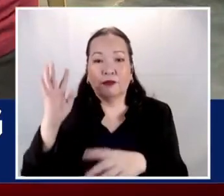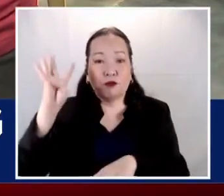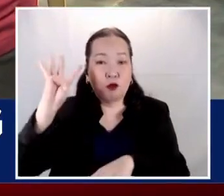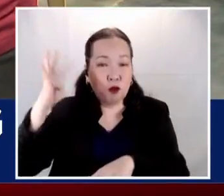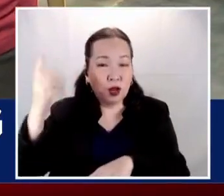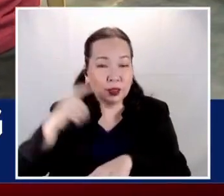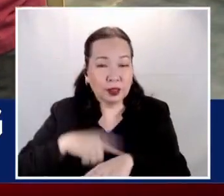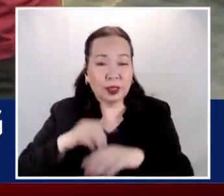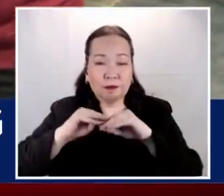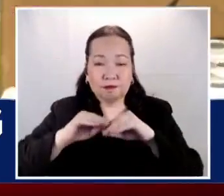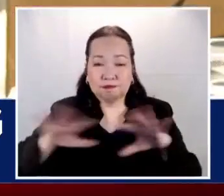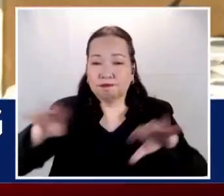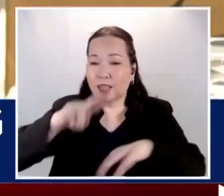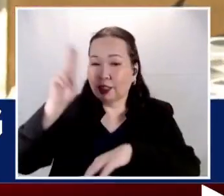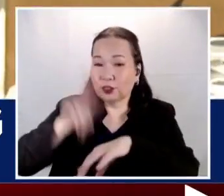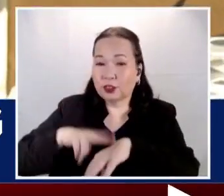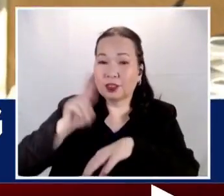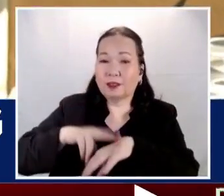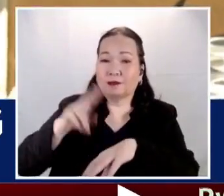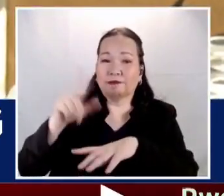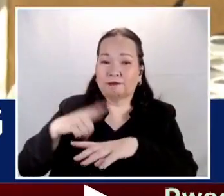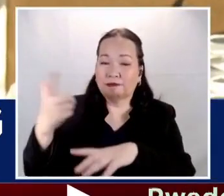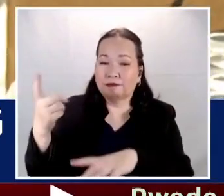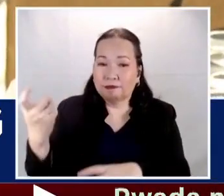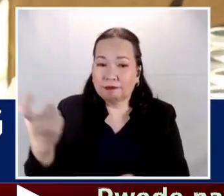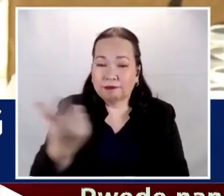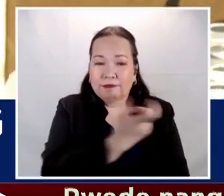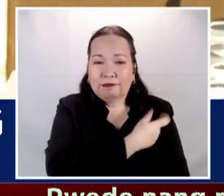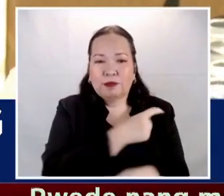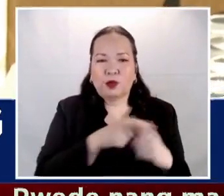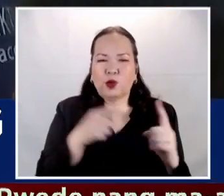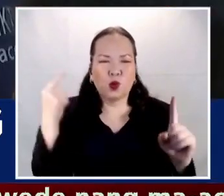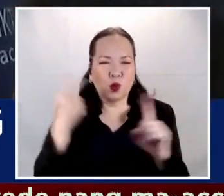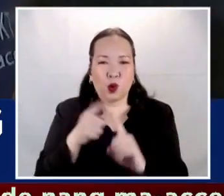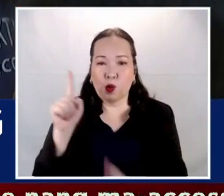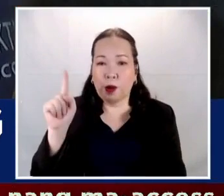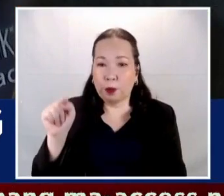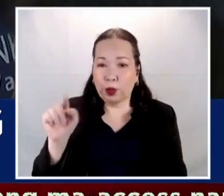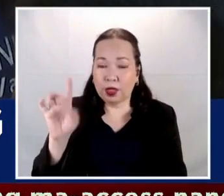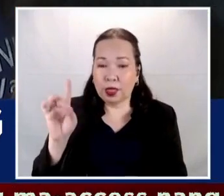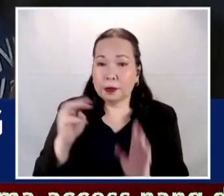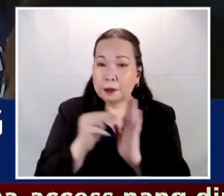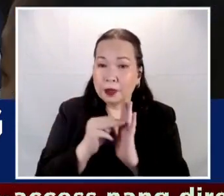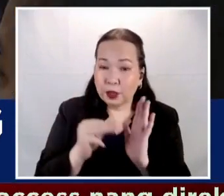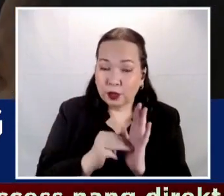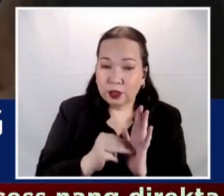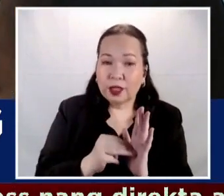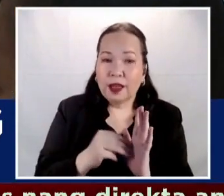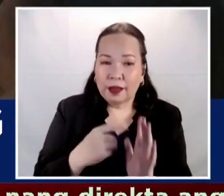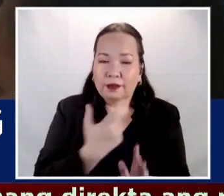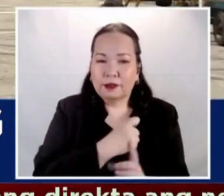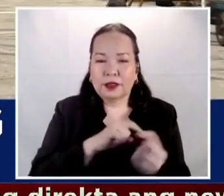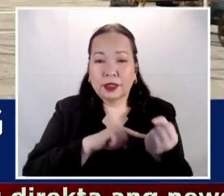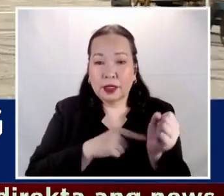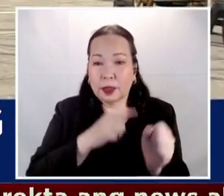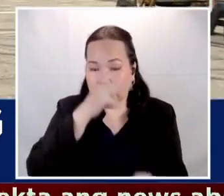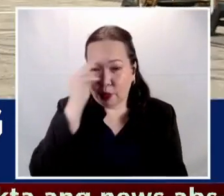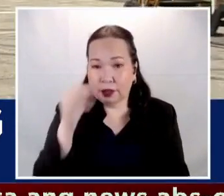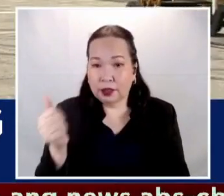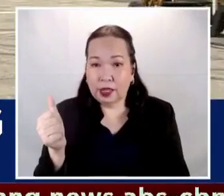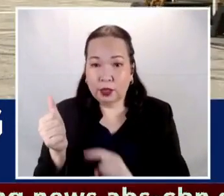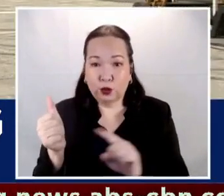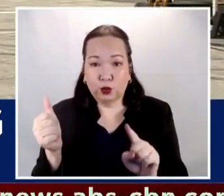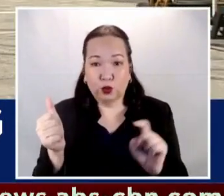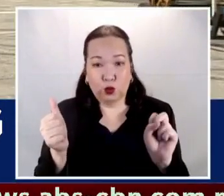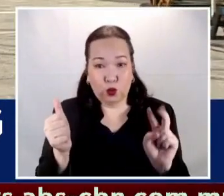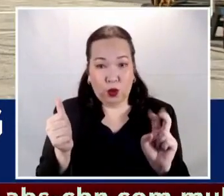COVID Vaccination Drive, 1.8 million doses ang target ibakuna mula March 10 hanggang 12. Kaninang umaga